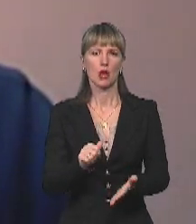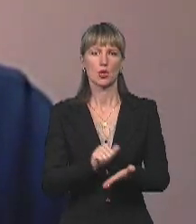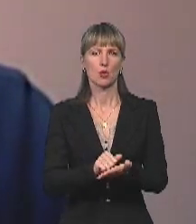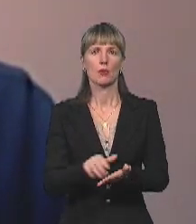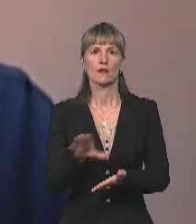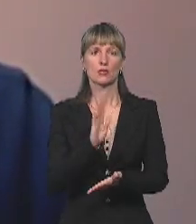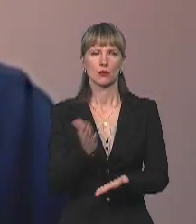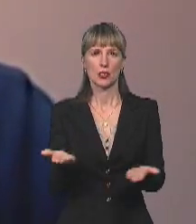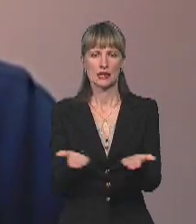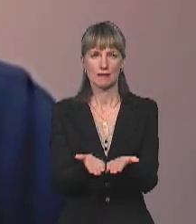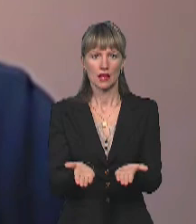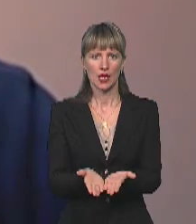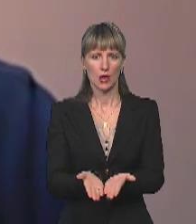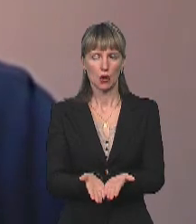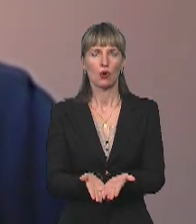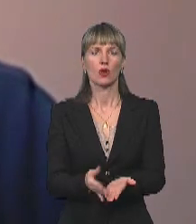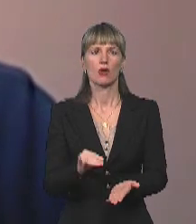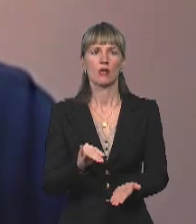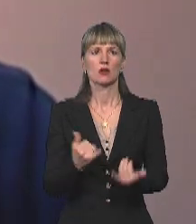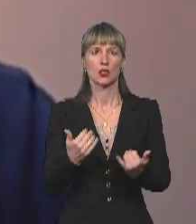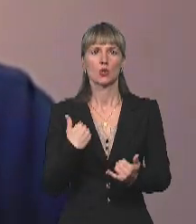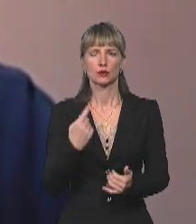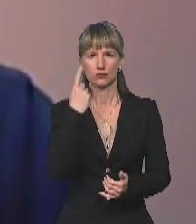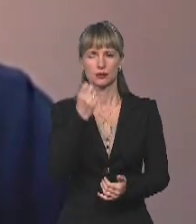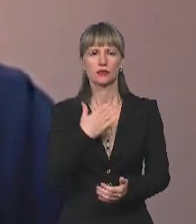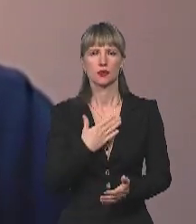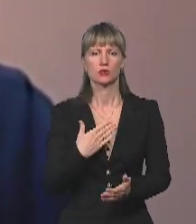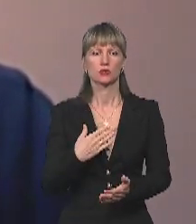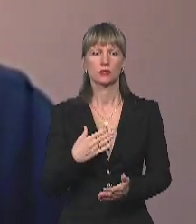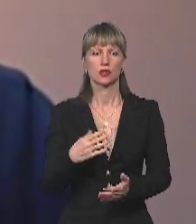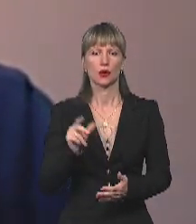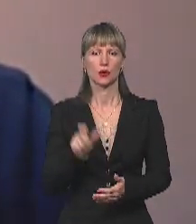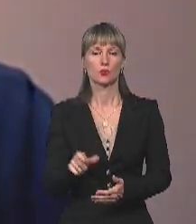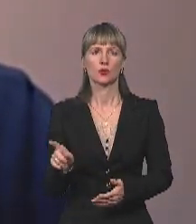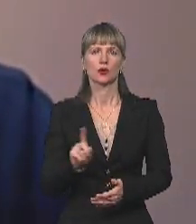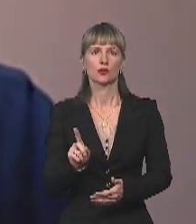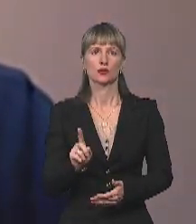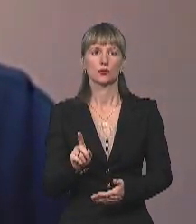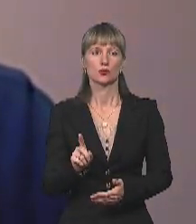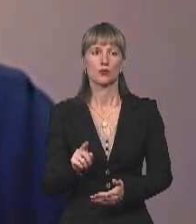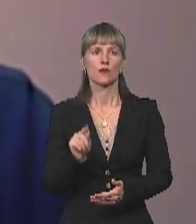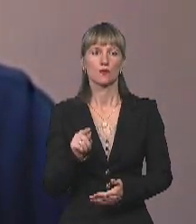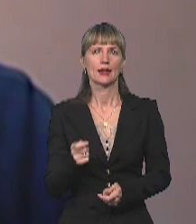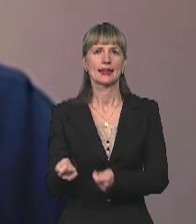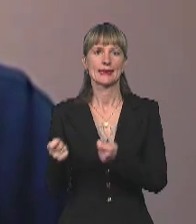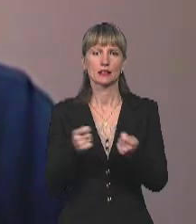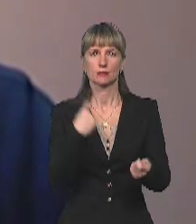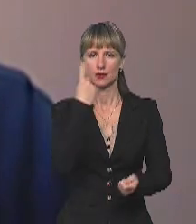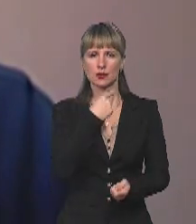звірено. І тоді, але зразу хочу попередити наших клієнтів, що вони несуть